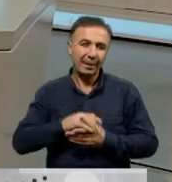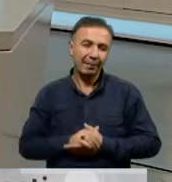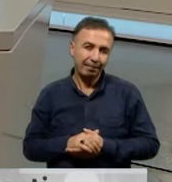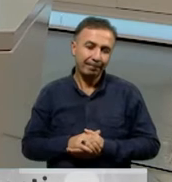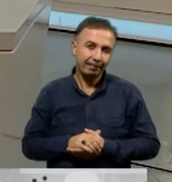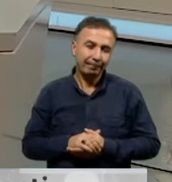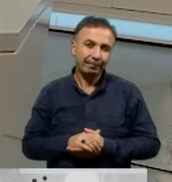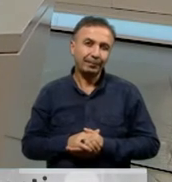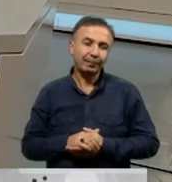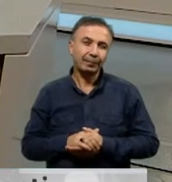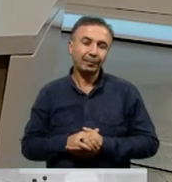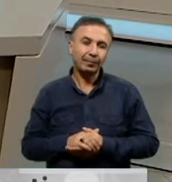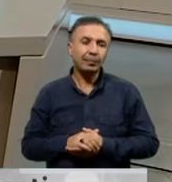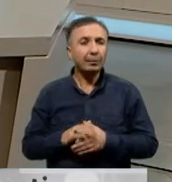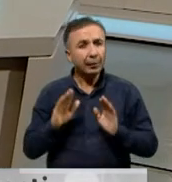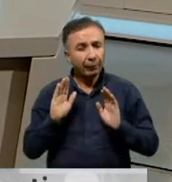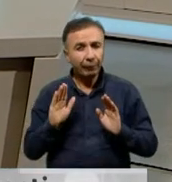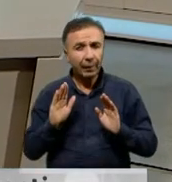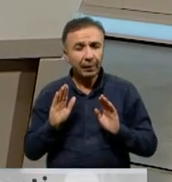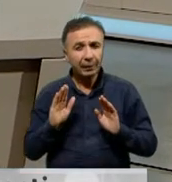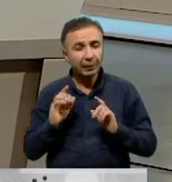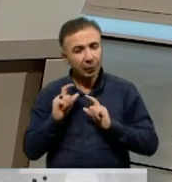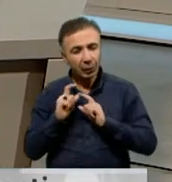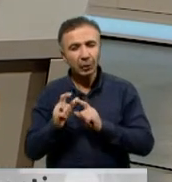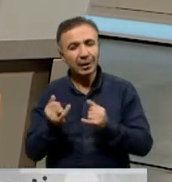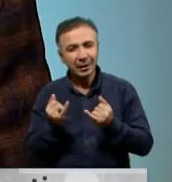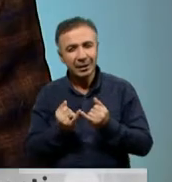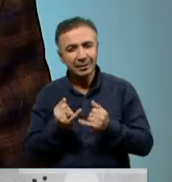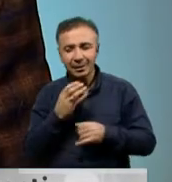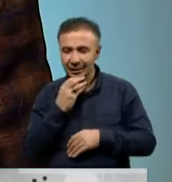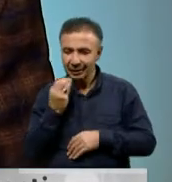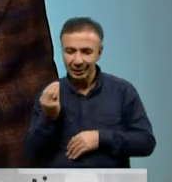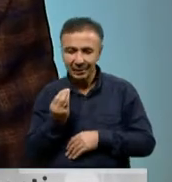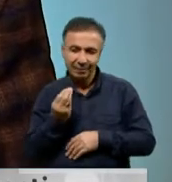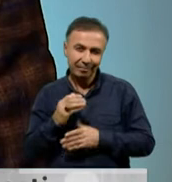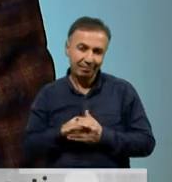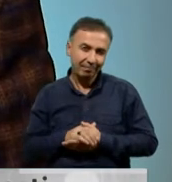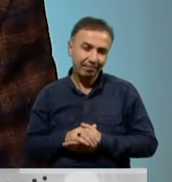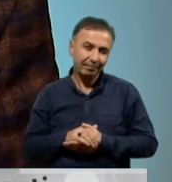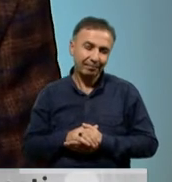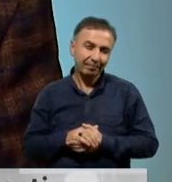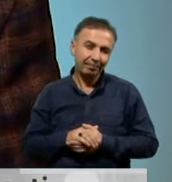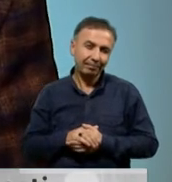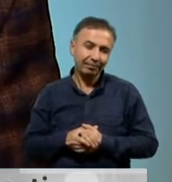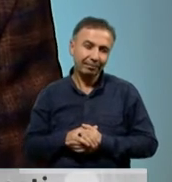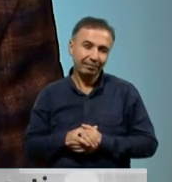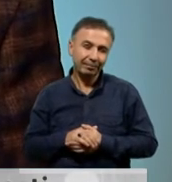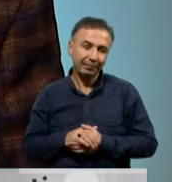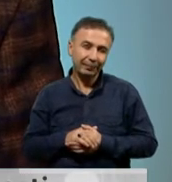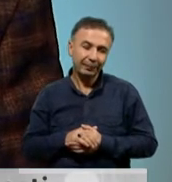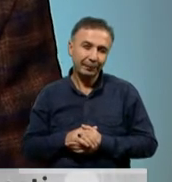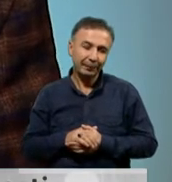yüksektir fakat soruyu soran kardeşim genç belli delikanlı birisi O